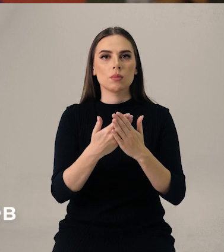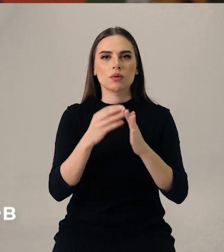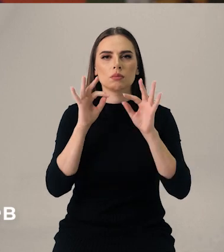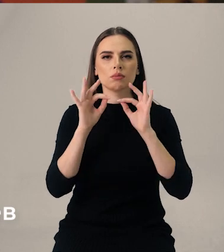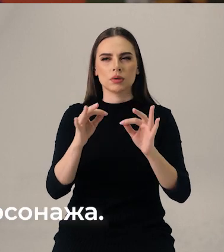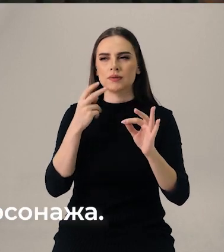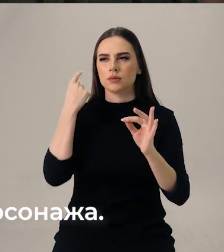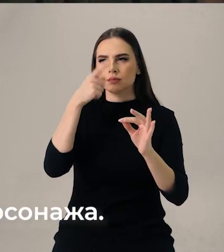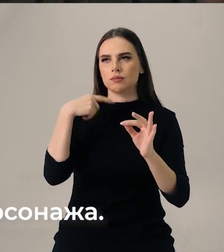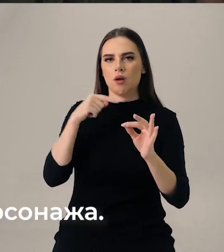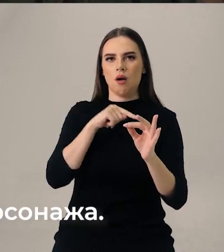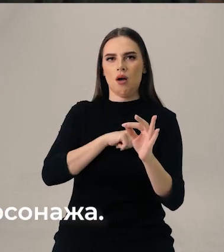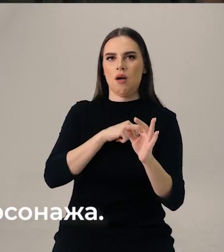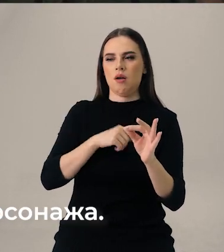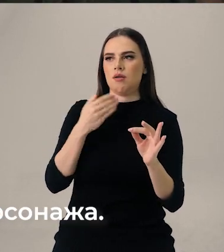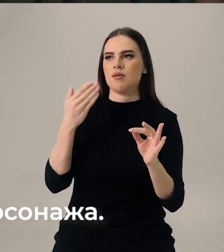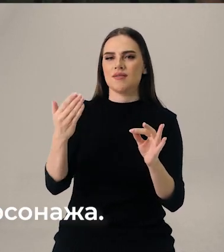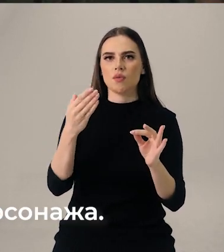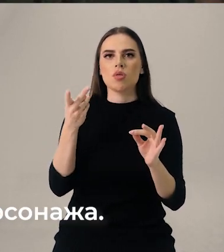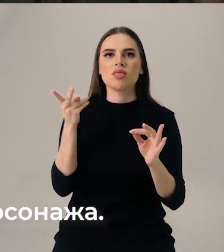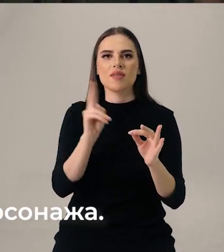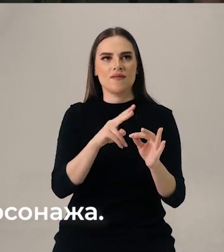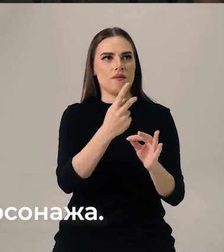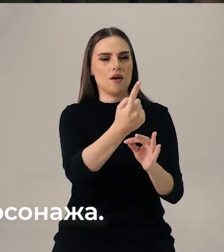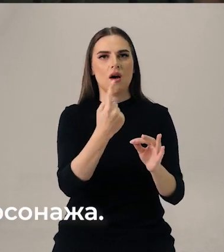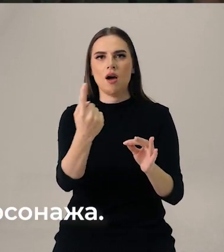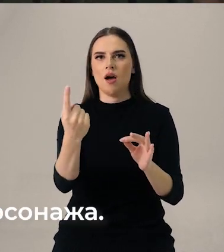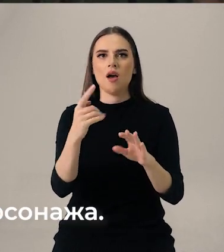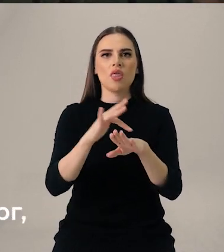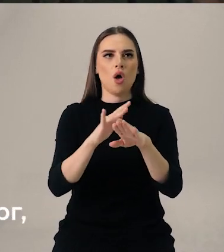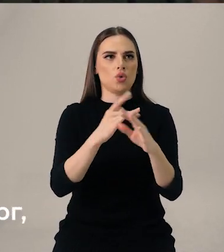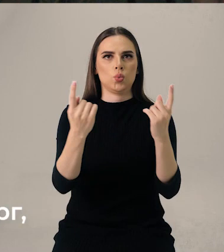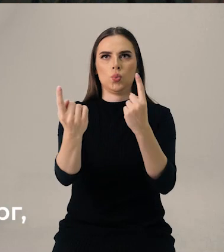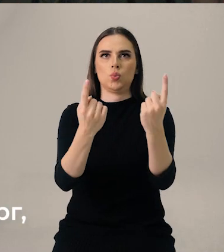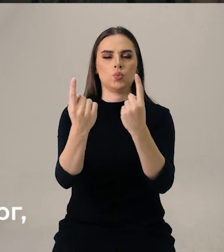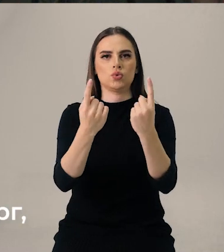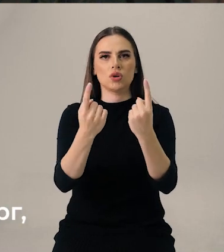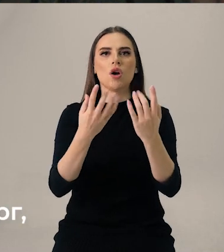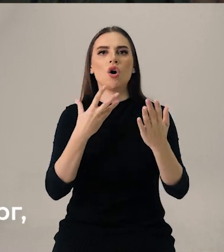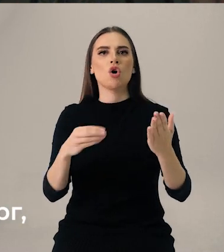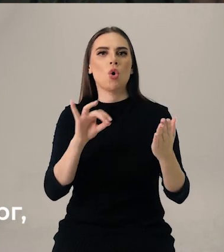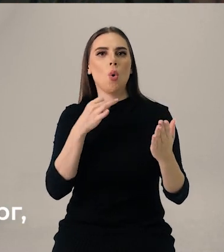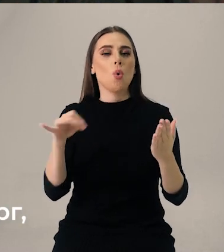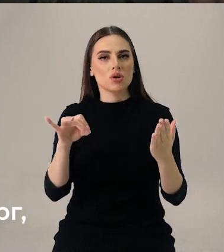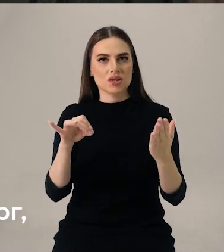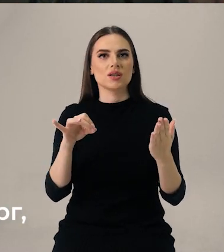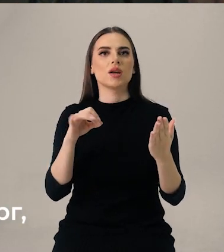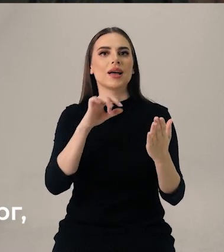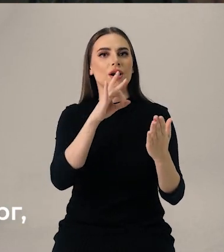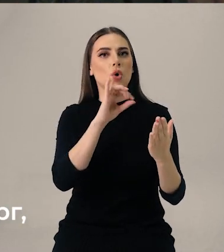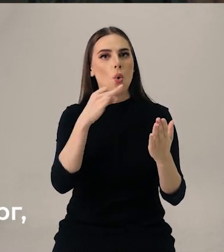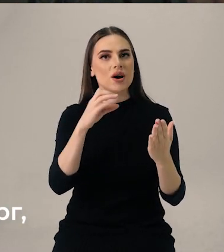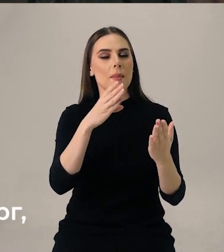передачи характеров героев художник использовал по 2 натурщика на каждого персонажа. Роль Грозного у Репина исполнили художник